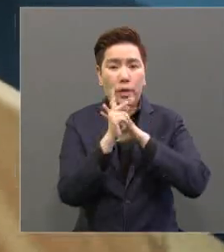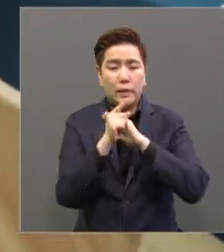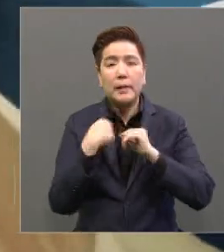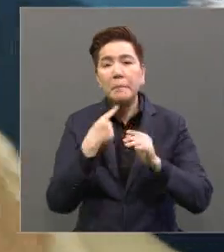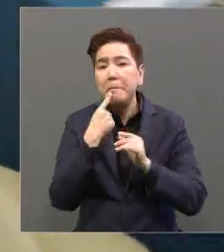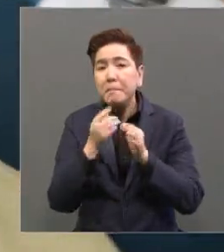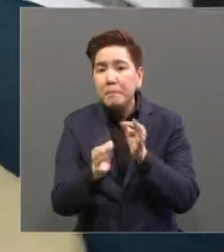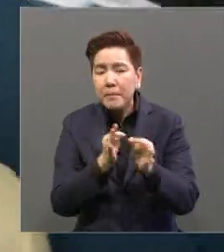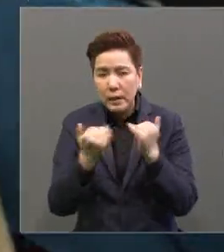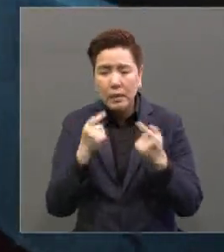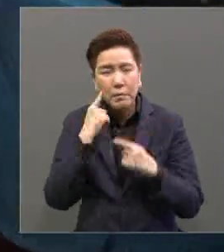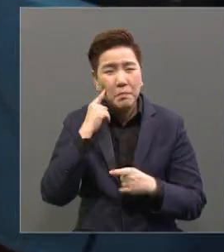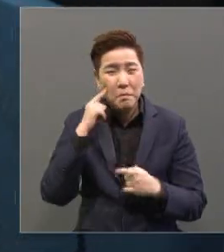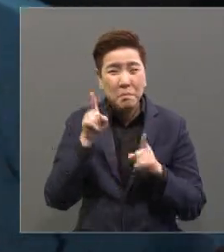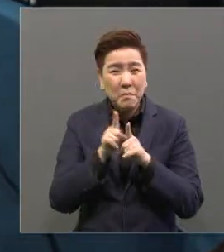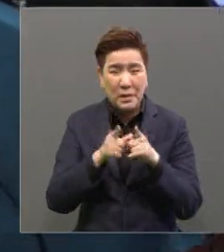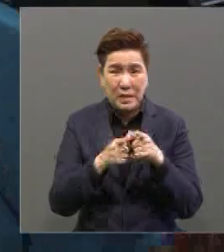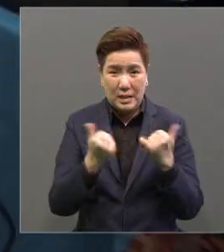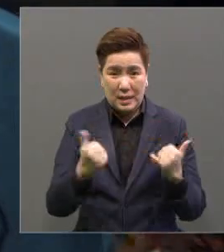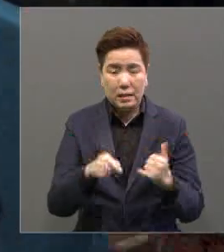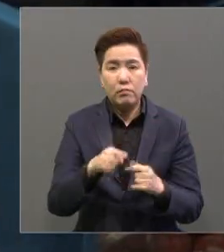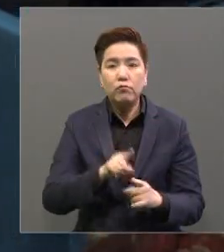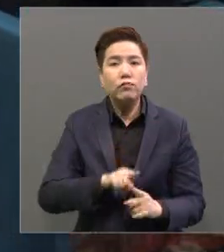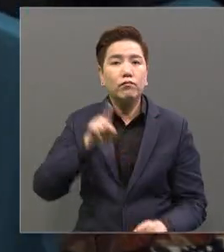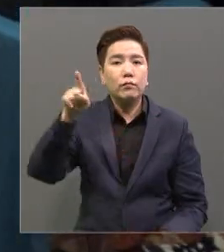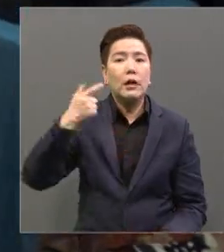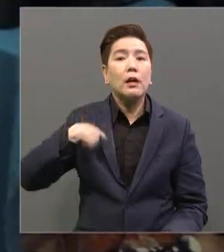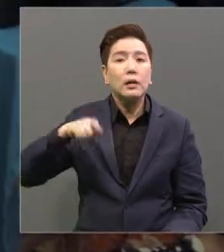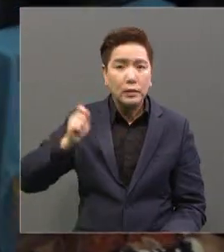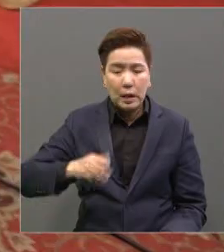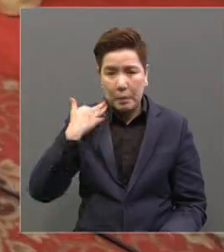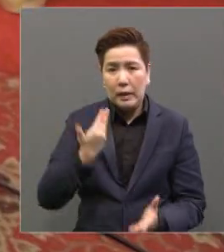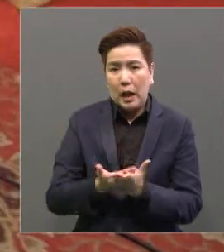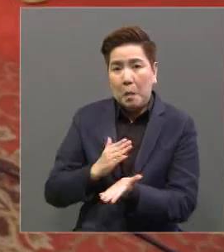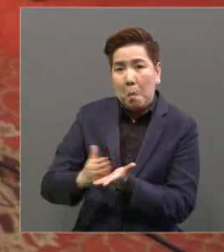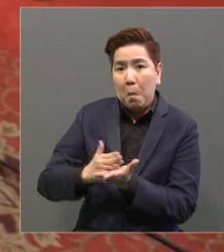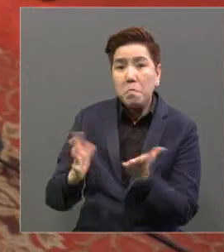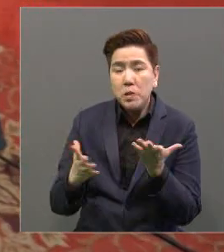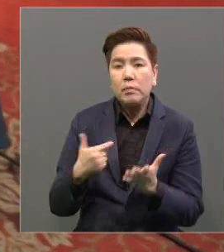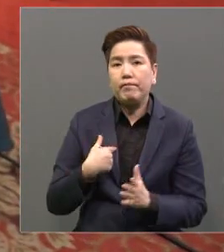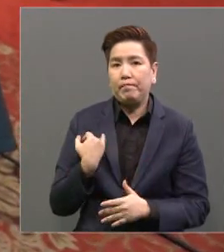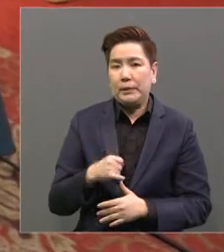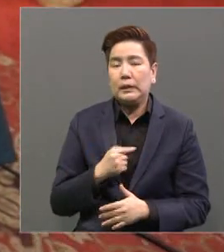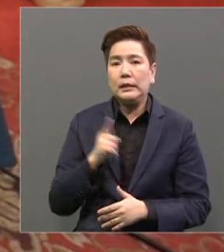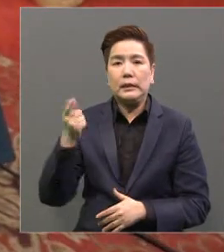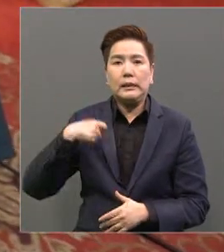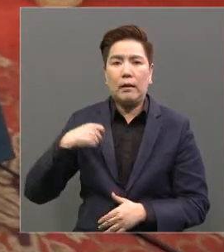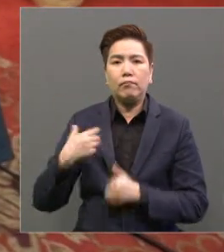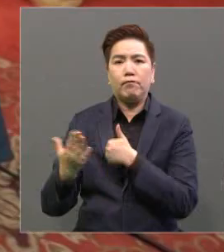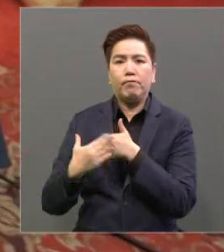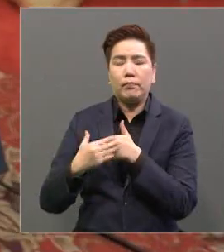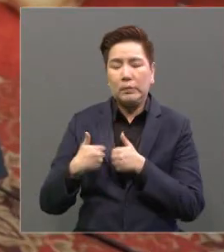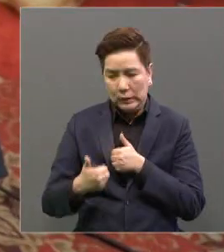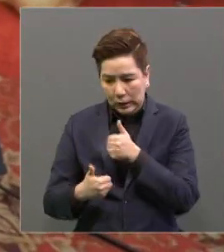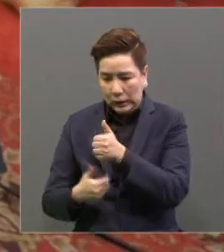อธิบายอย่างนี้คุณผู้ชมคือบางกรณีเนี่ยเรื่องไปถึงศาลพอลูกหนี้เนี่ยเบี้ยวหนี้ใช่ไหมฮะก็คือไม่มีทรัพย์สินที่จะไป